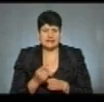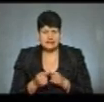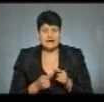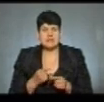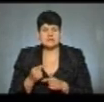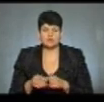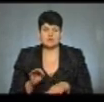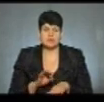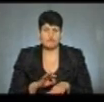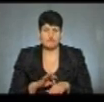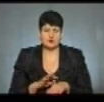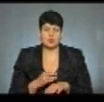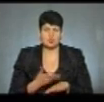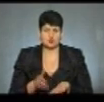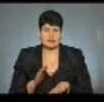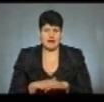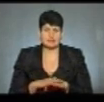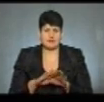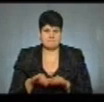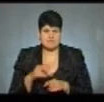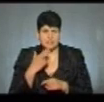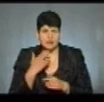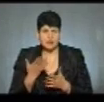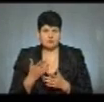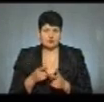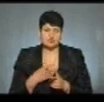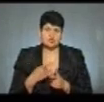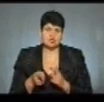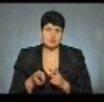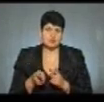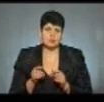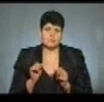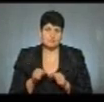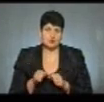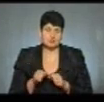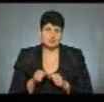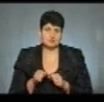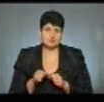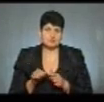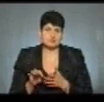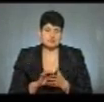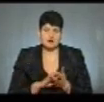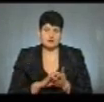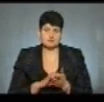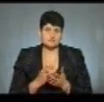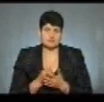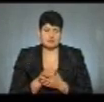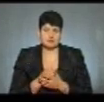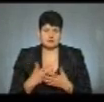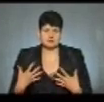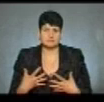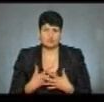наслідок захворювання, так, ускладнення після грипу чи ГРВІ, чи, в принципі, можна зразу виявити пневмонію